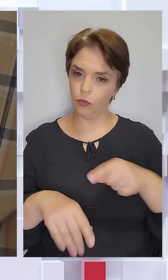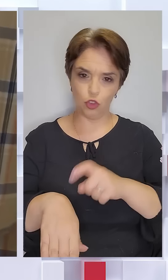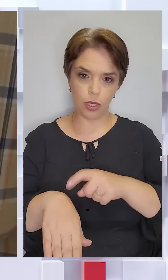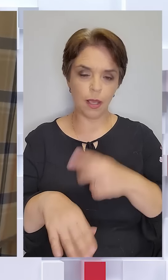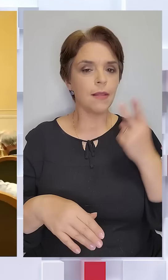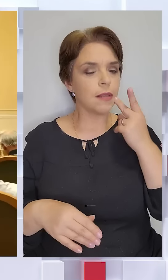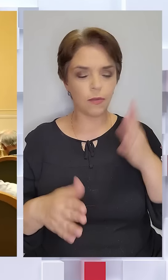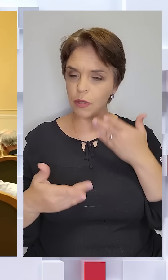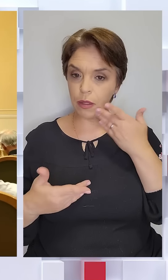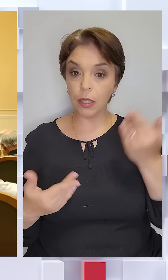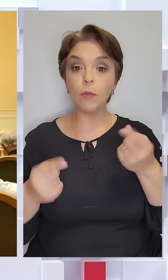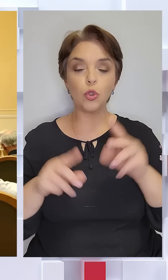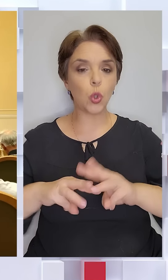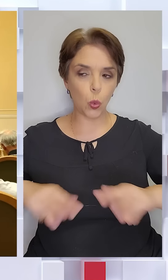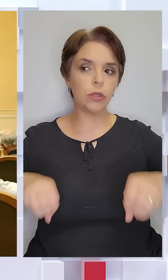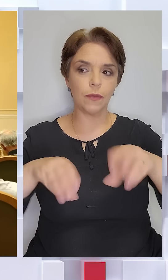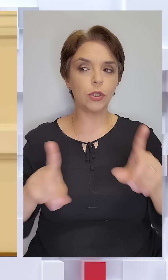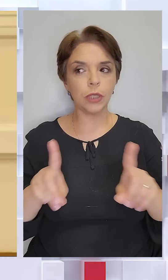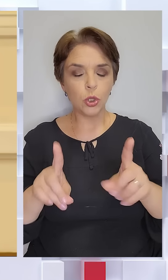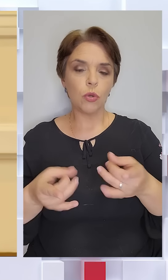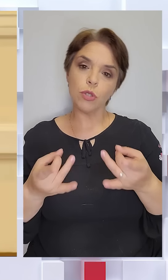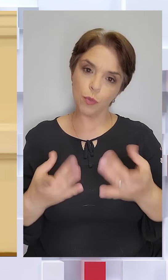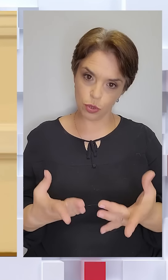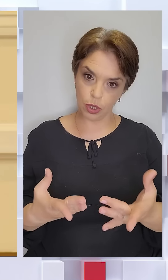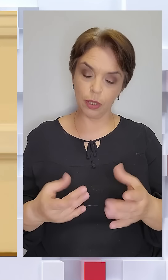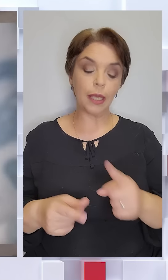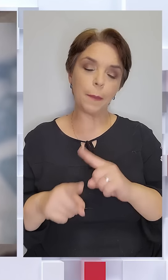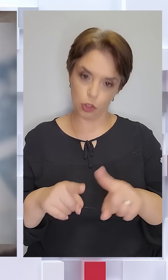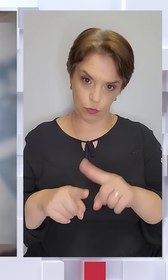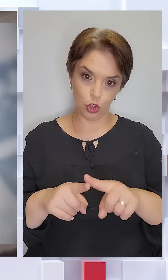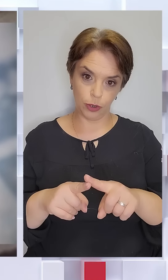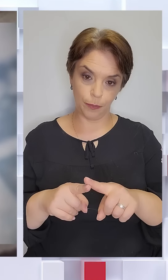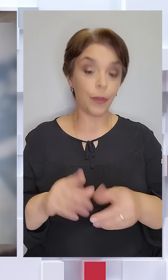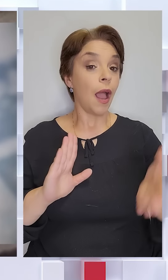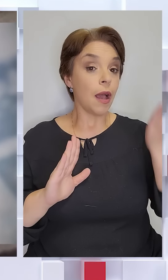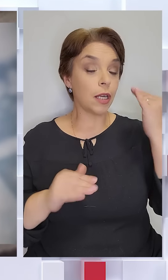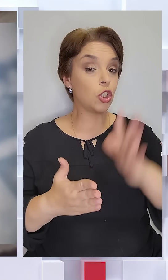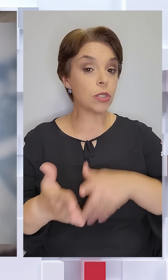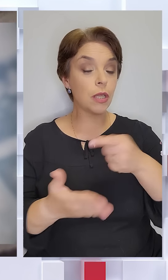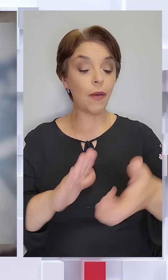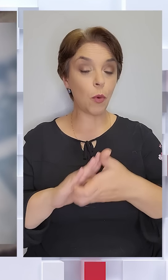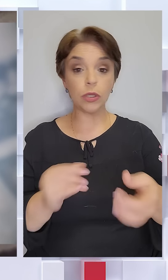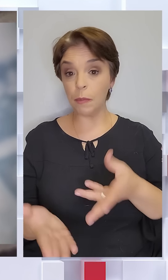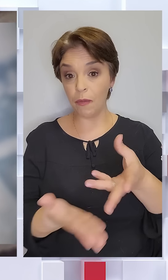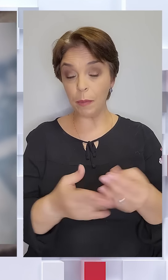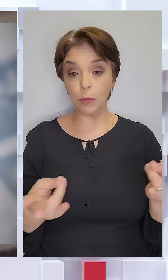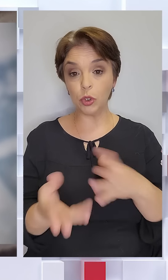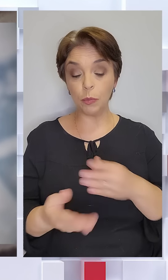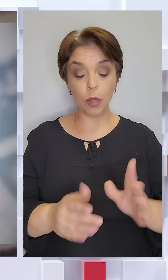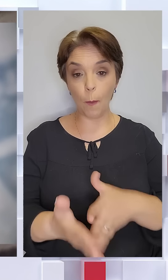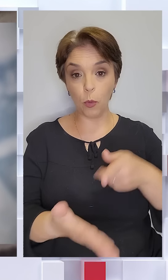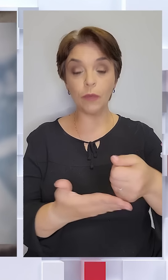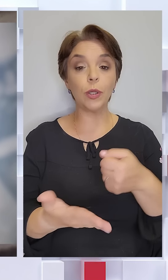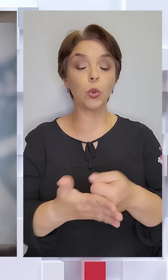не завжди легким, тож уряд вирішив дещо його спростити і пришвидшити. Раніше заяву про отримання виплат потрібно було